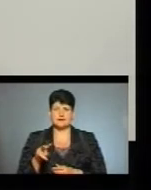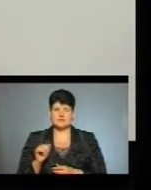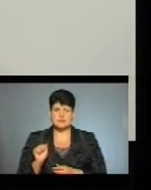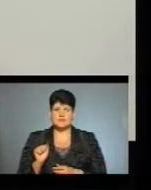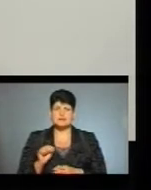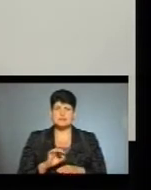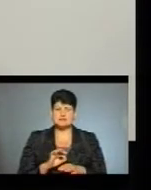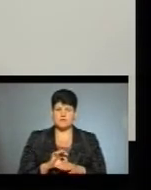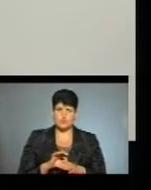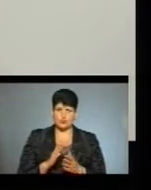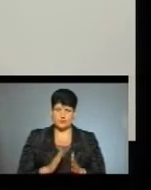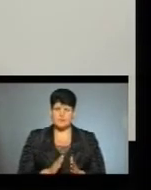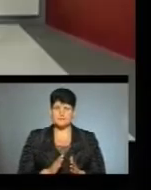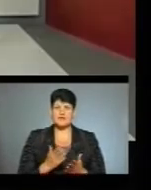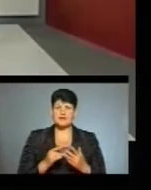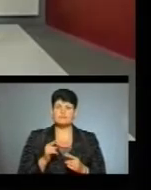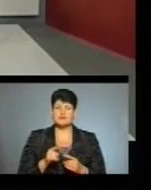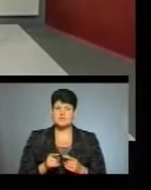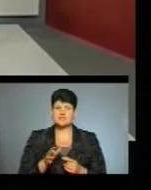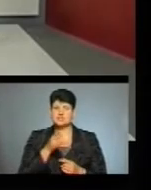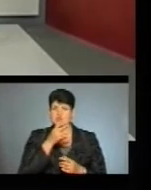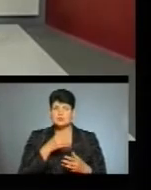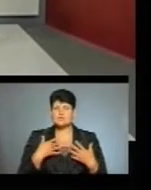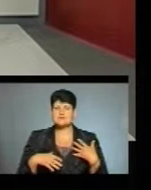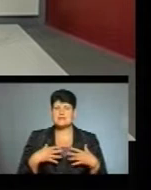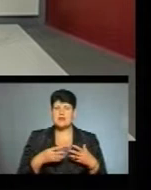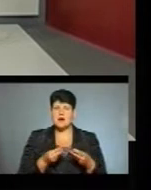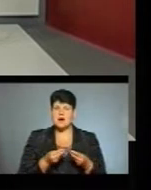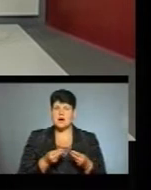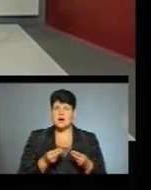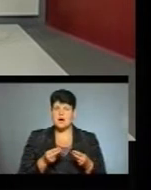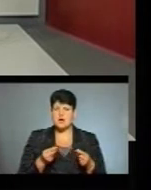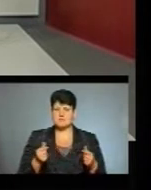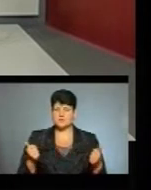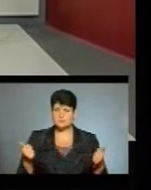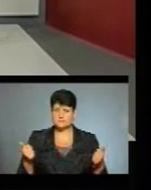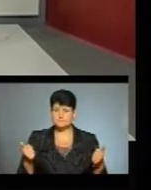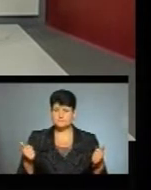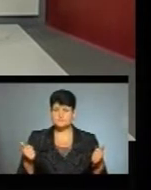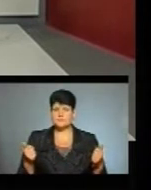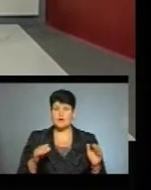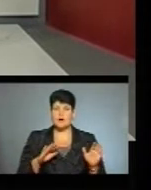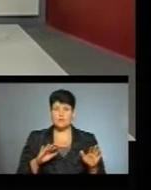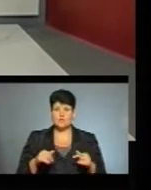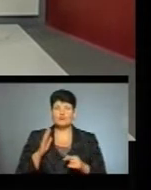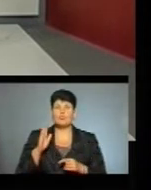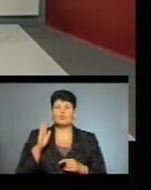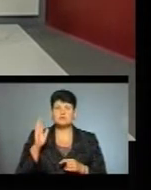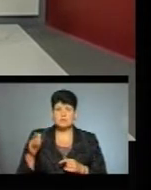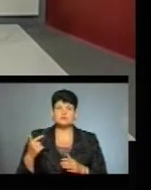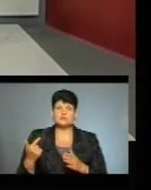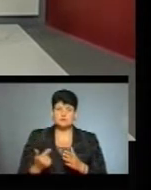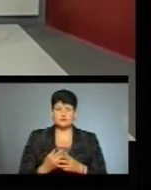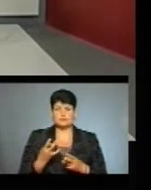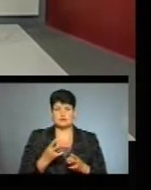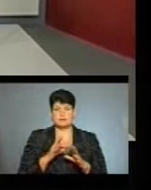на захворювання, але вони з часом слабнуть, зменшуються і зникають. І через то в подальшому все рівно дитину